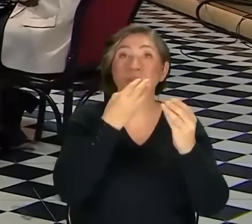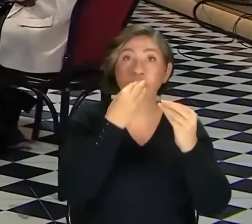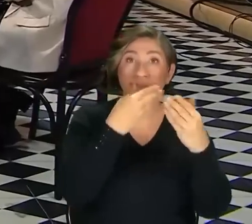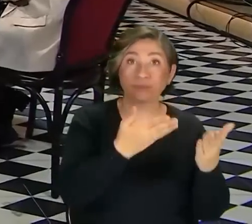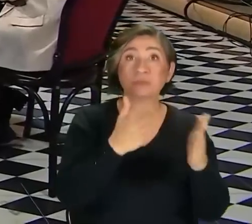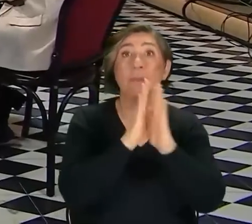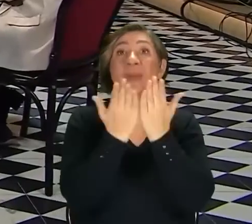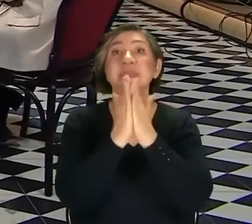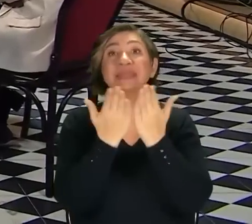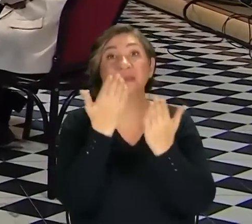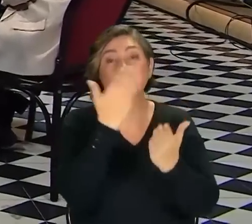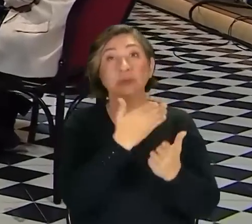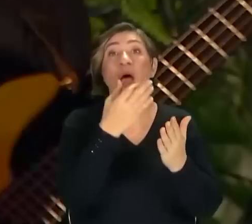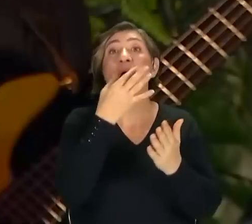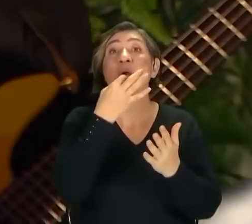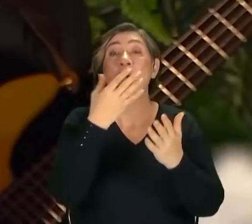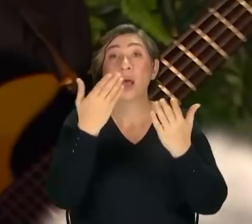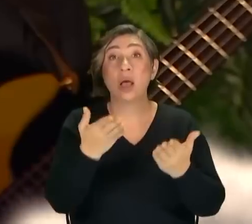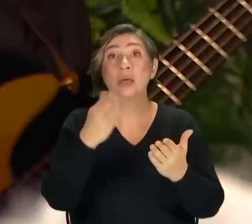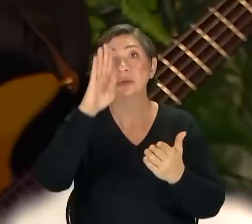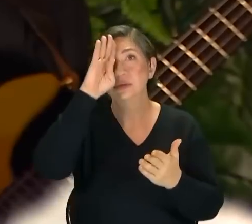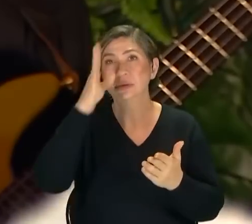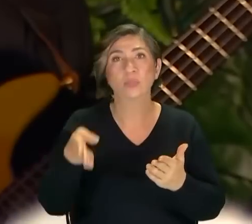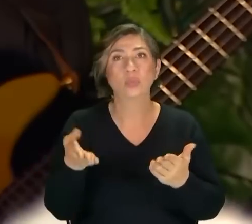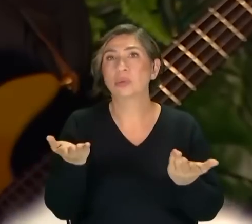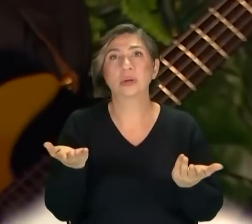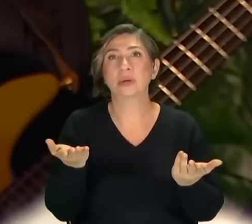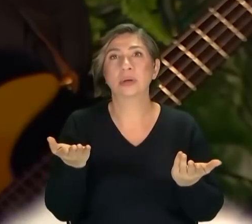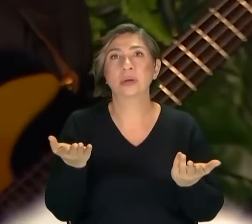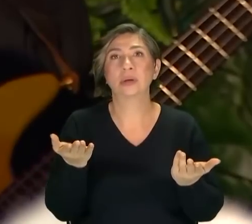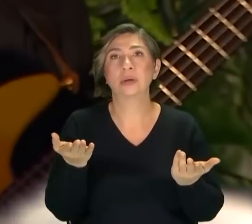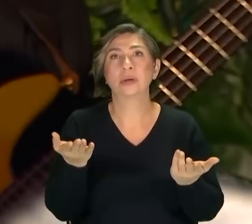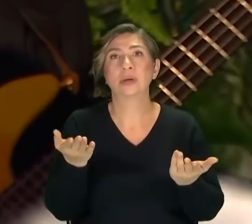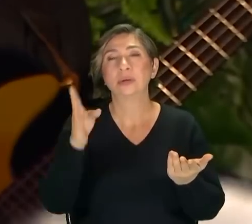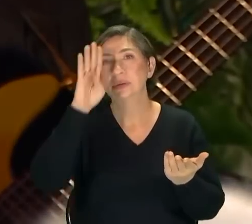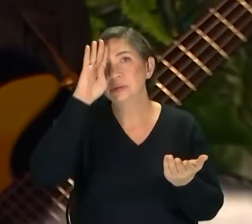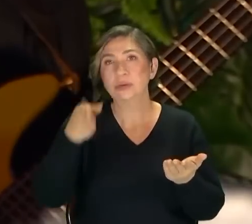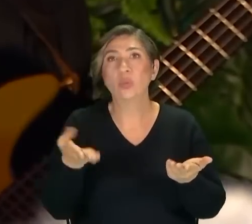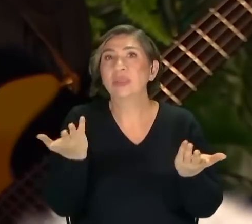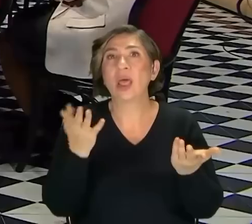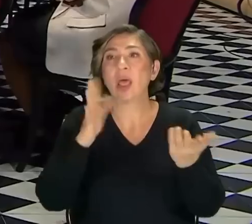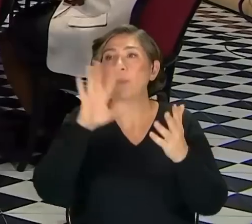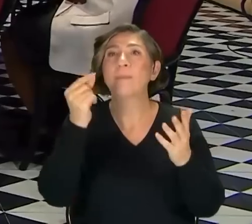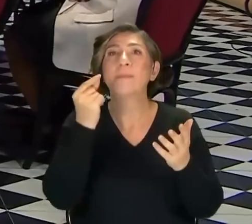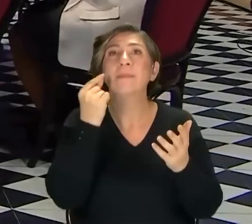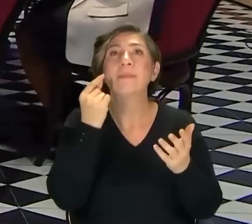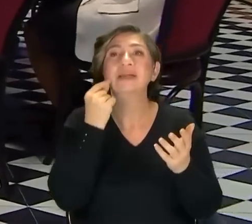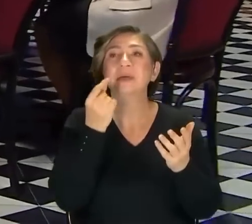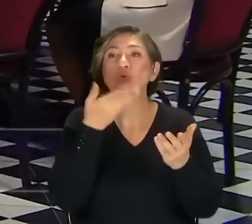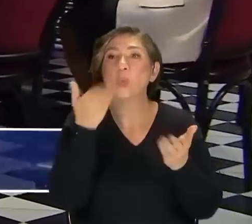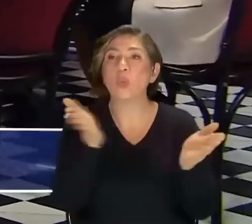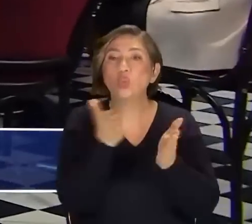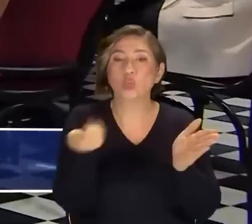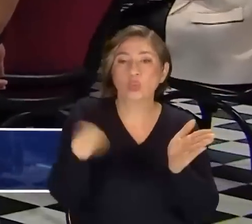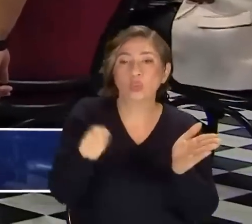esnafı, Mersin esnafı, Ankara esnafı. İstanbul'da ne oluyor abi? Ne oluyor İstanbul'da? Niye bütün mercimek çorbalarında un var